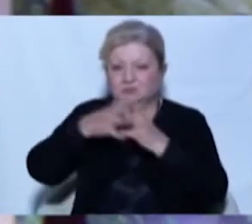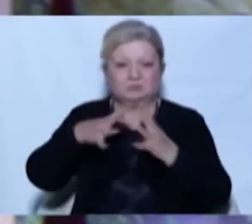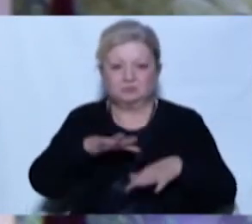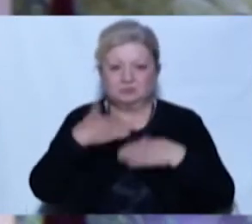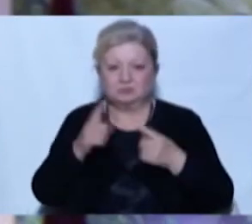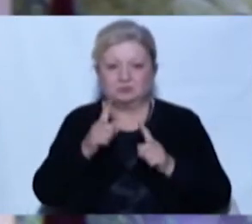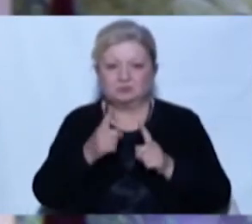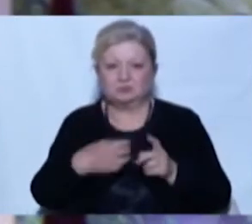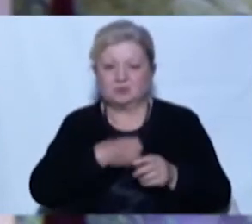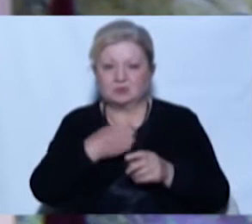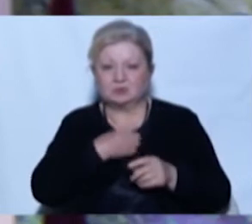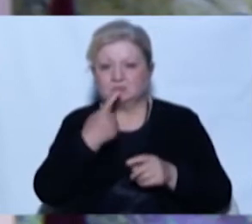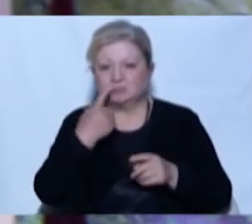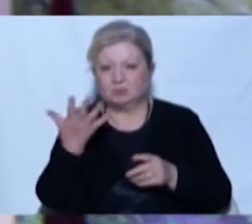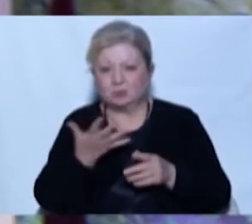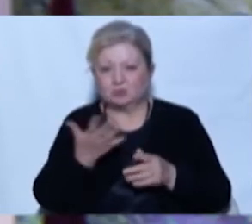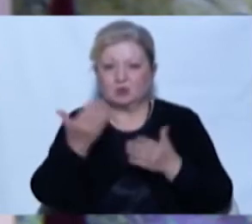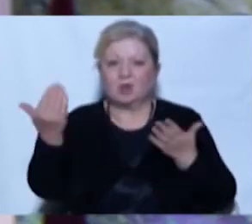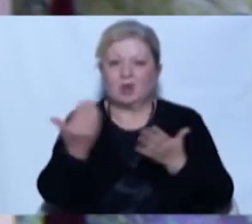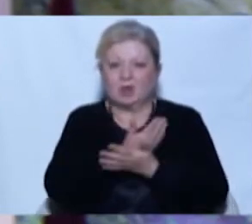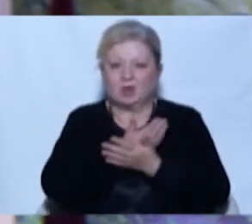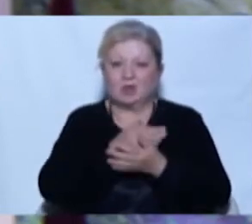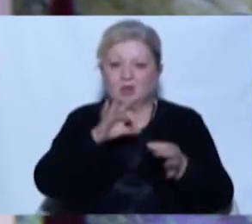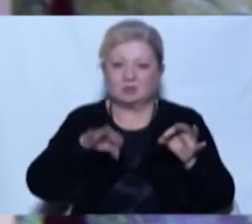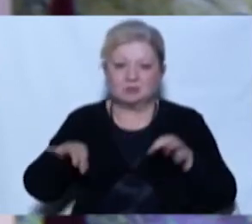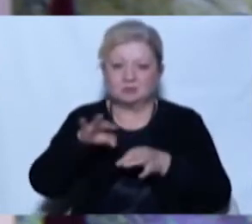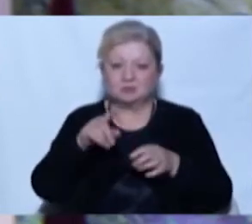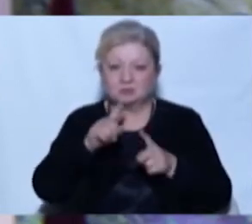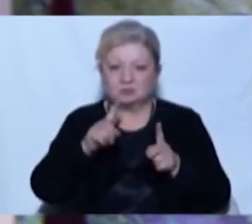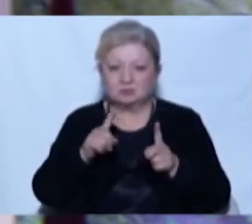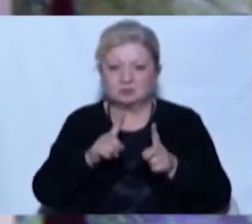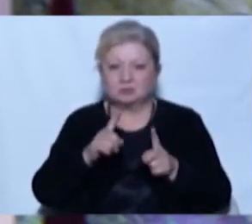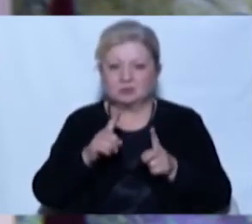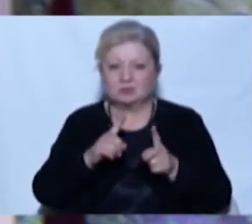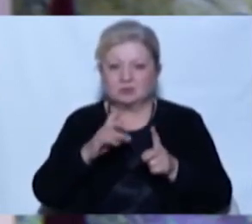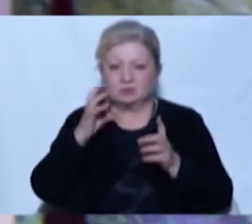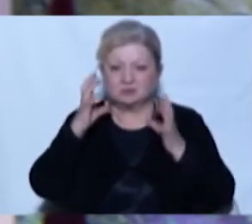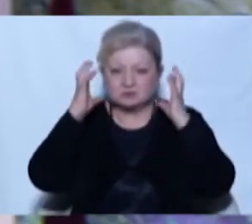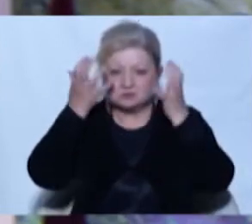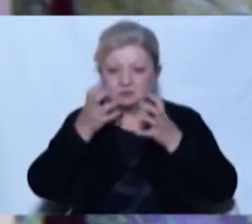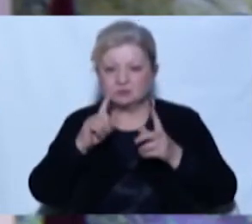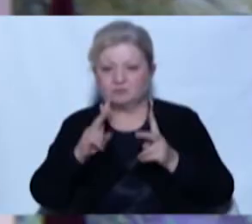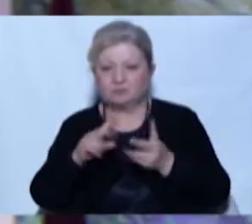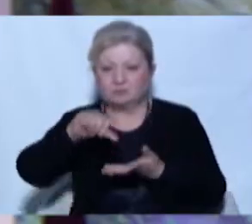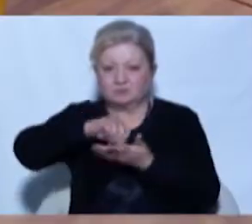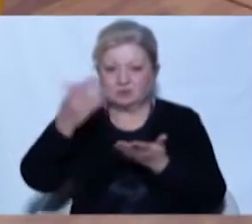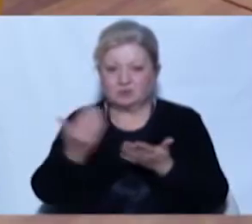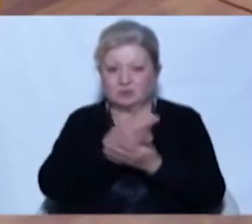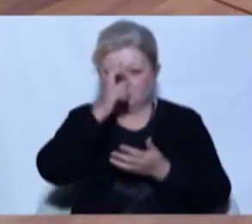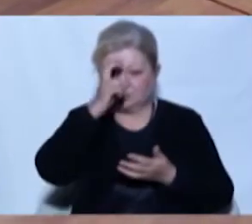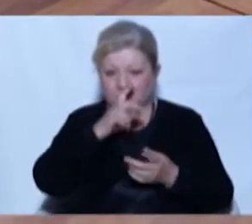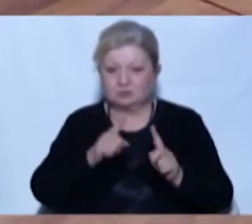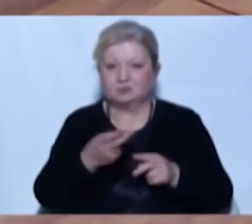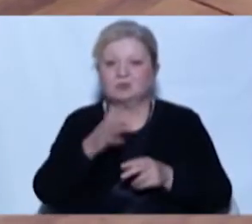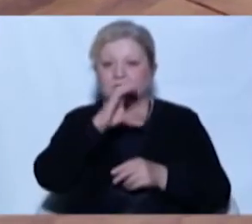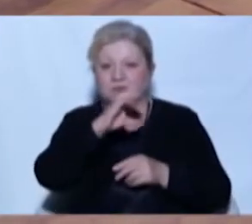ევროპის პოლიტიკურ რუკაზე ახალი სერიოზული მოთამაშის გაჩენის, მაგრამ მიუხედავად ამისა 1999 წელს